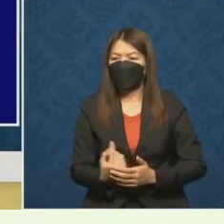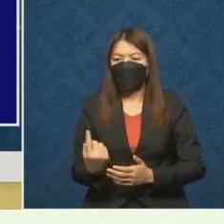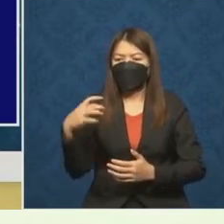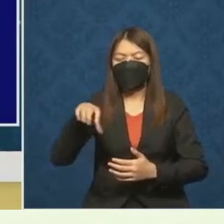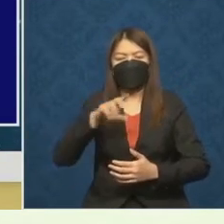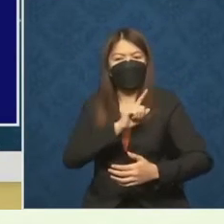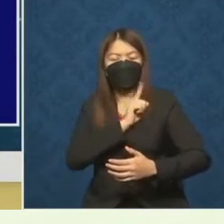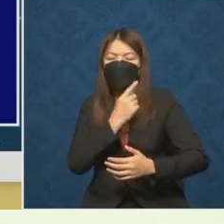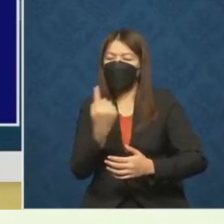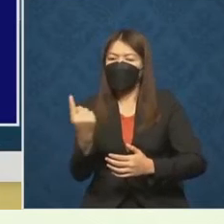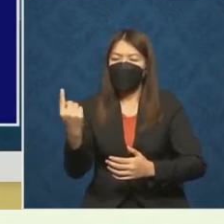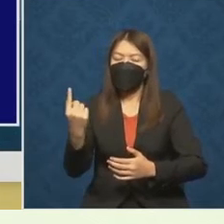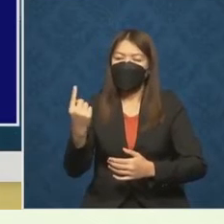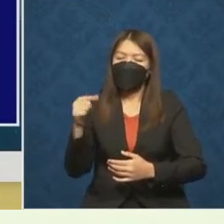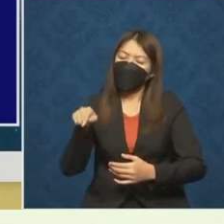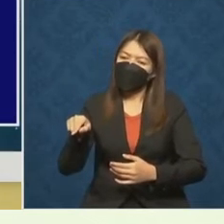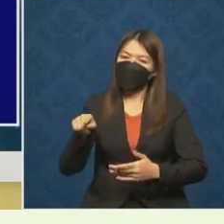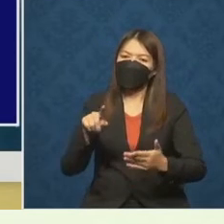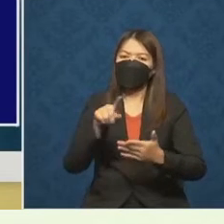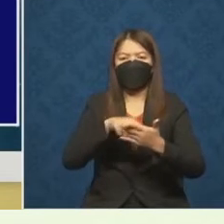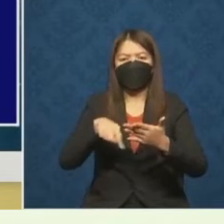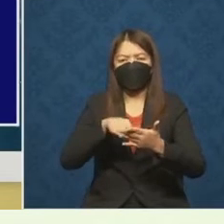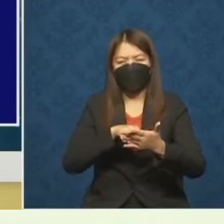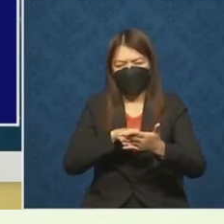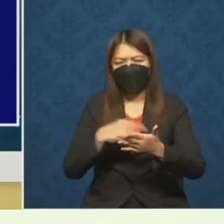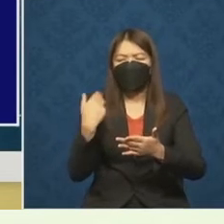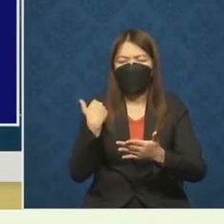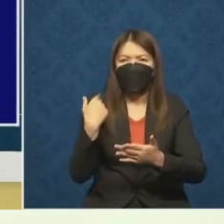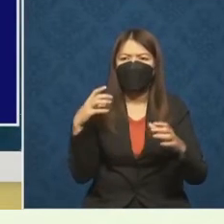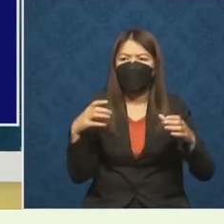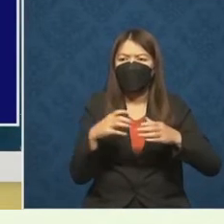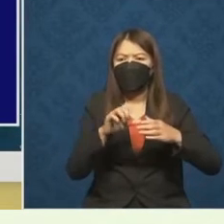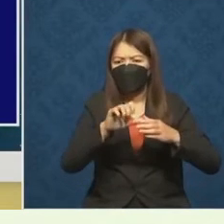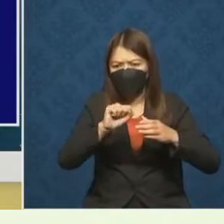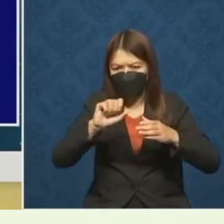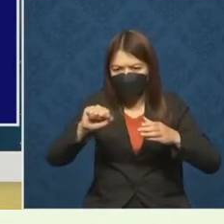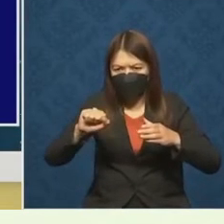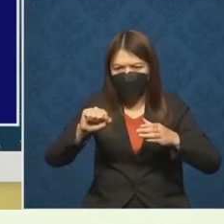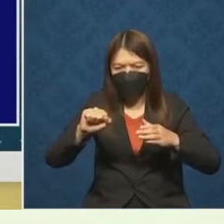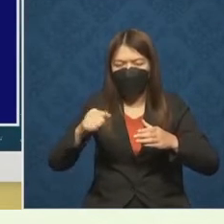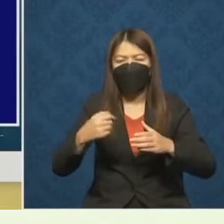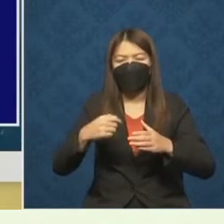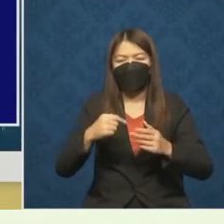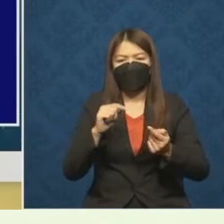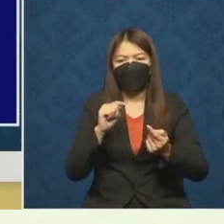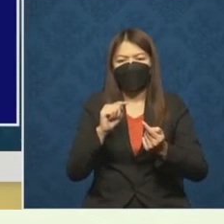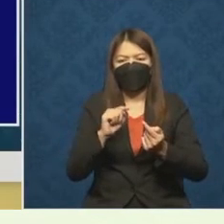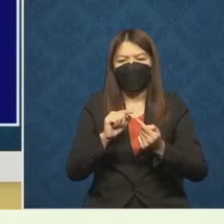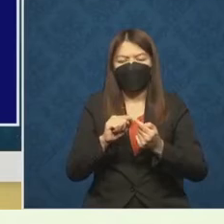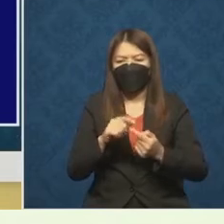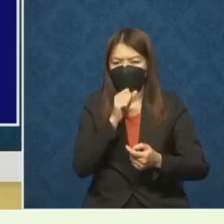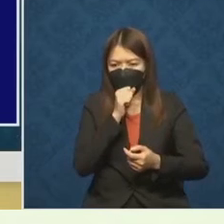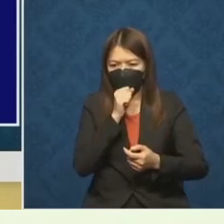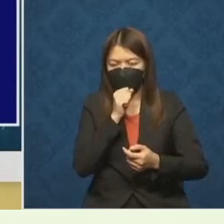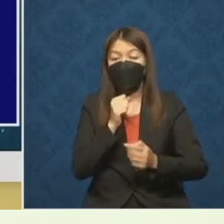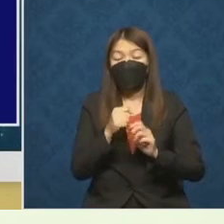นะฮะแต่ก็รู้ว่าการเลือกตั้งก็ยังมีส.ส.ที่นี้อ่านคำพิพากษามาเข้าร่วมประชุมในสภ